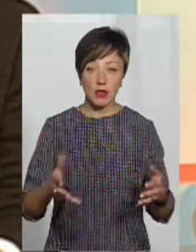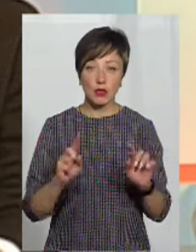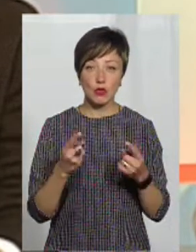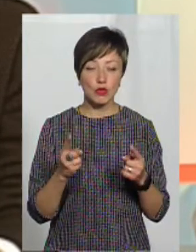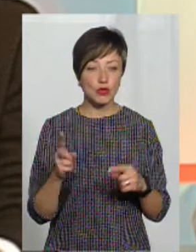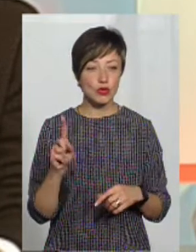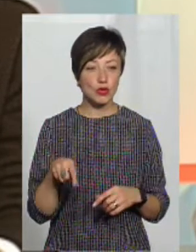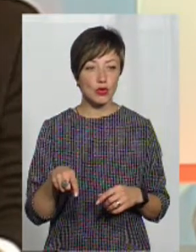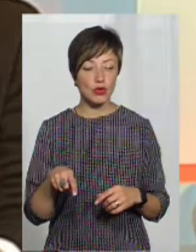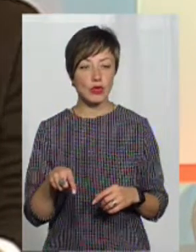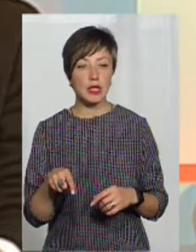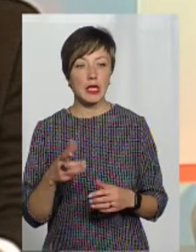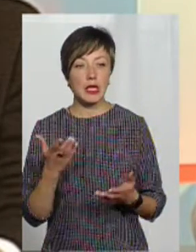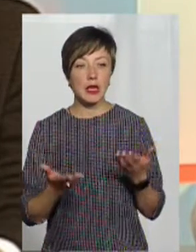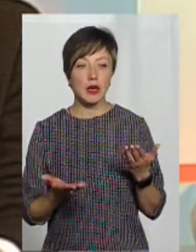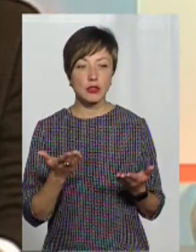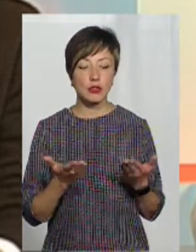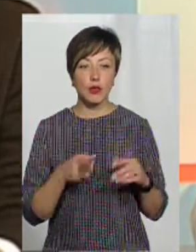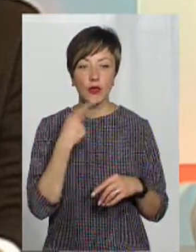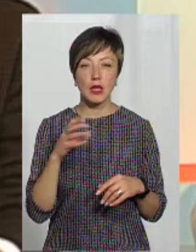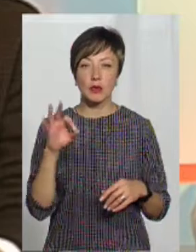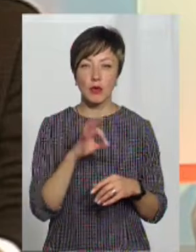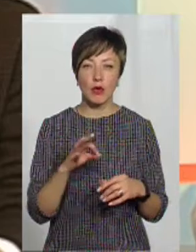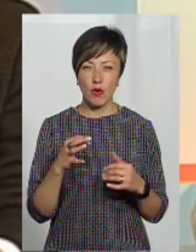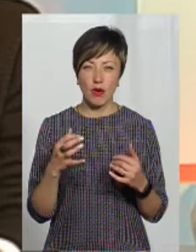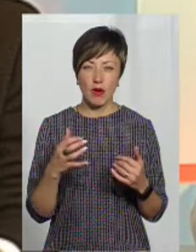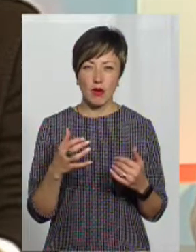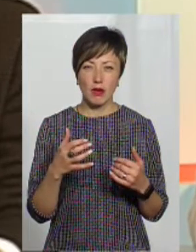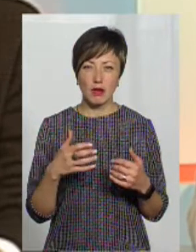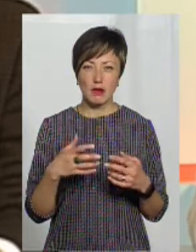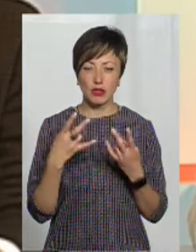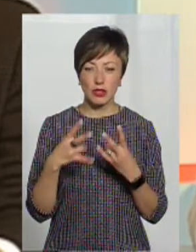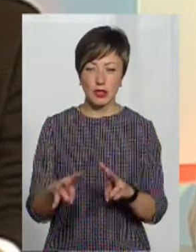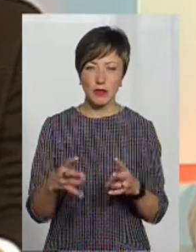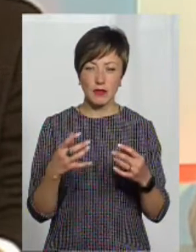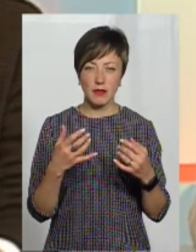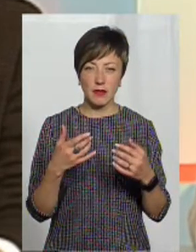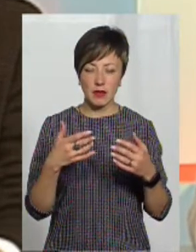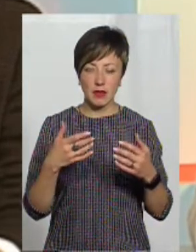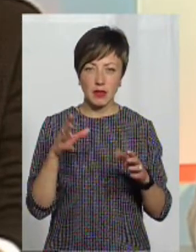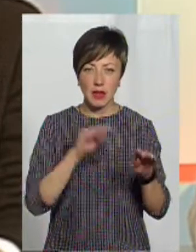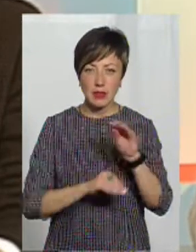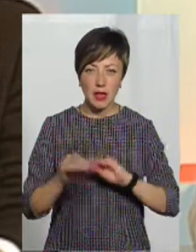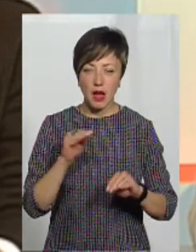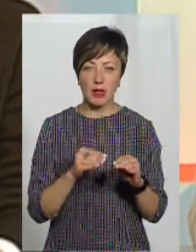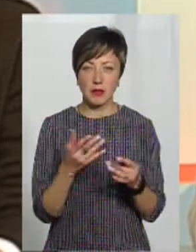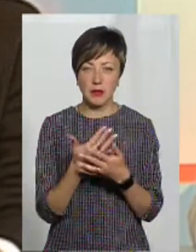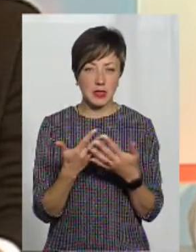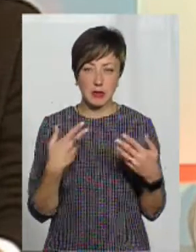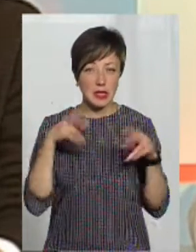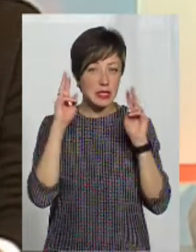що якщо говорити про пестициди, їх є велика кількість з різним складом, і ми не